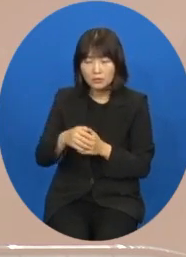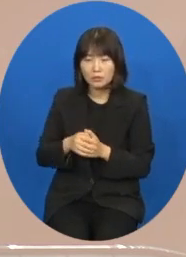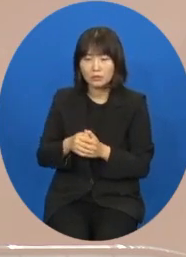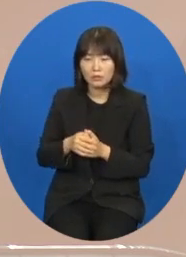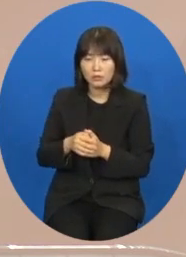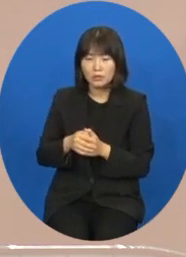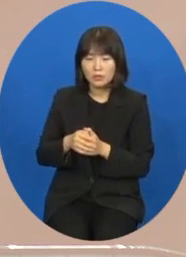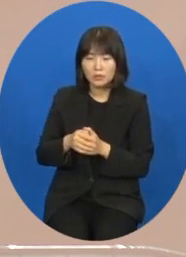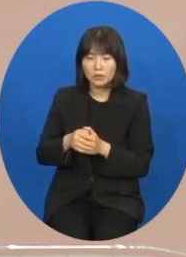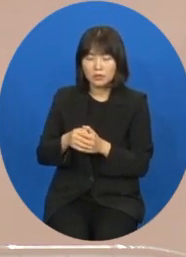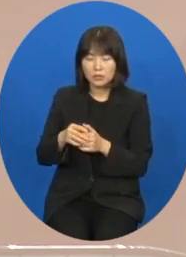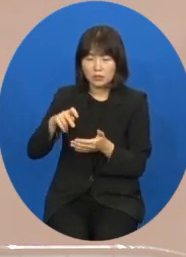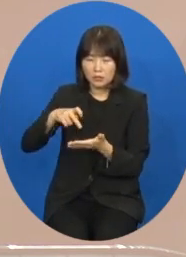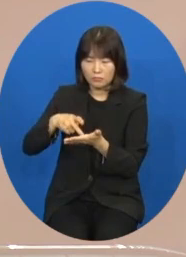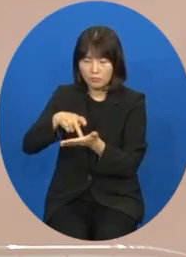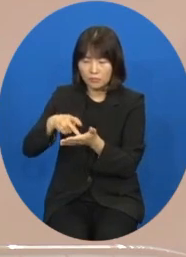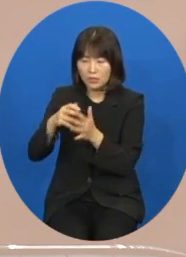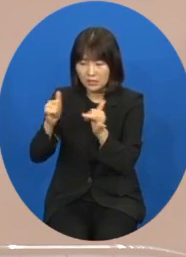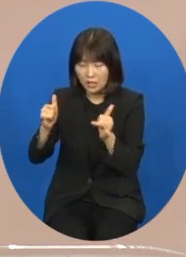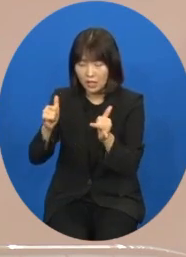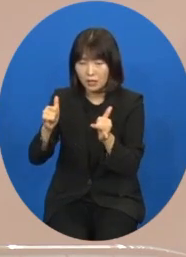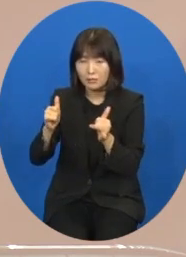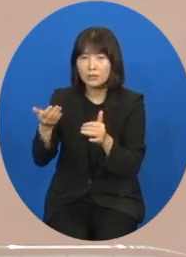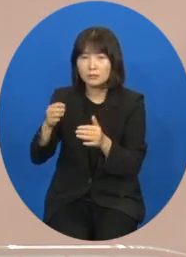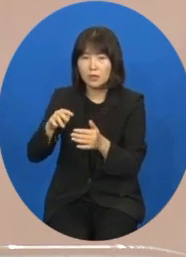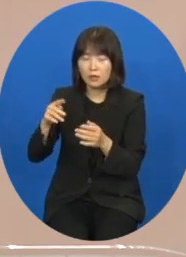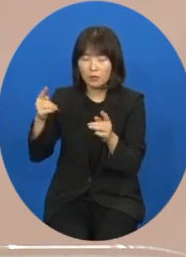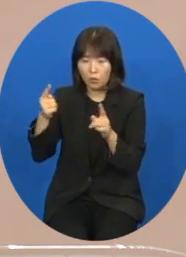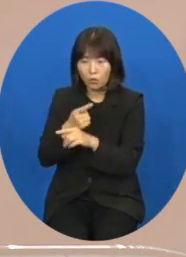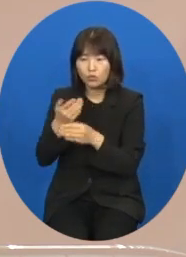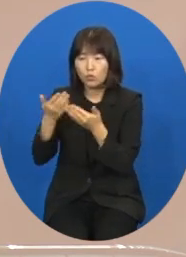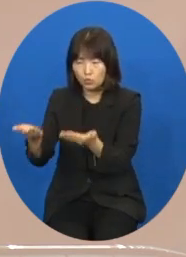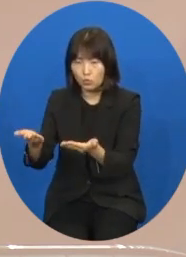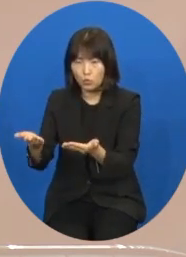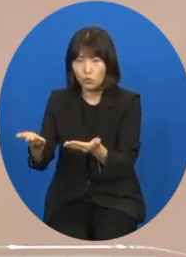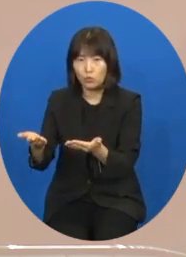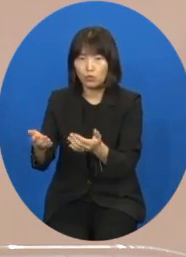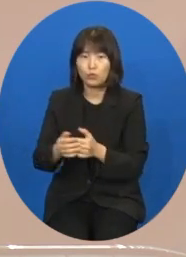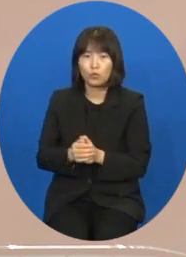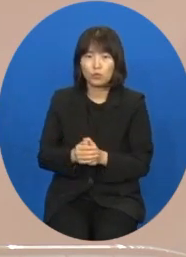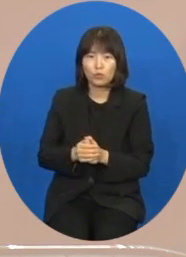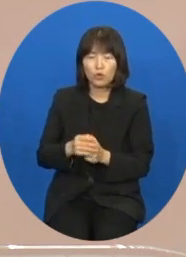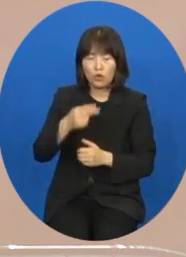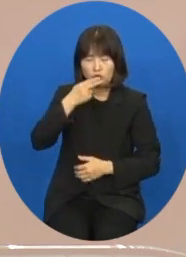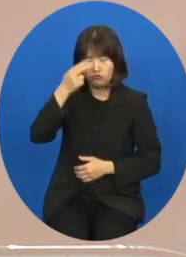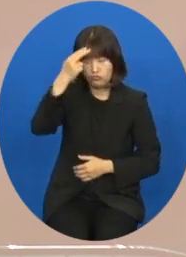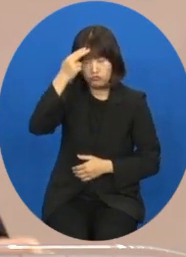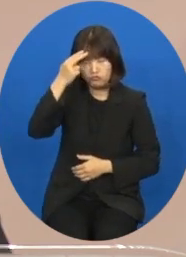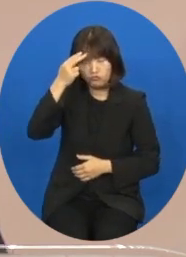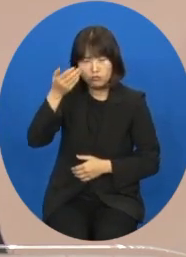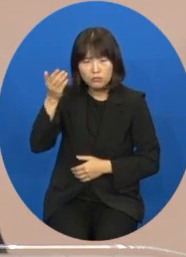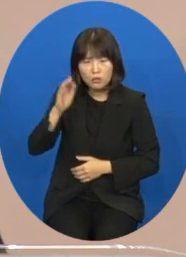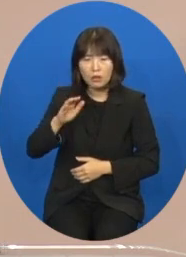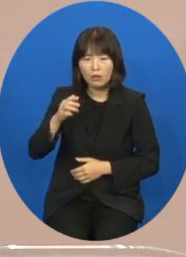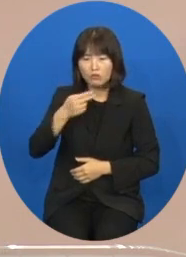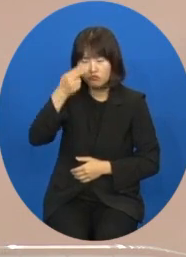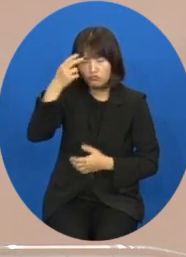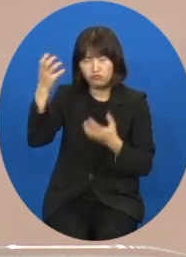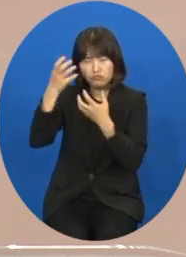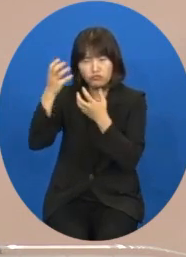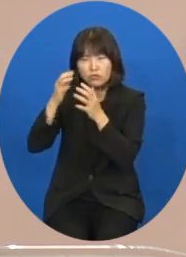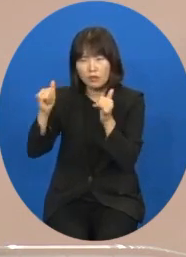나면서 걷지 못하던 사람을 고쳐준 사람이에요. 기가 막힌 거죠. 술주정뱅이가 돼 있어요.